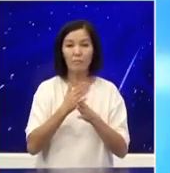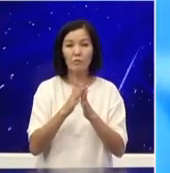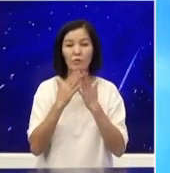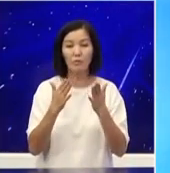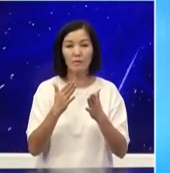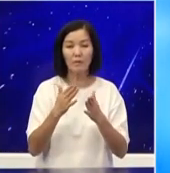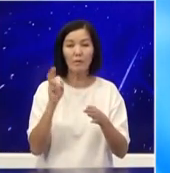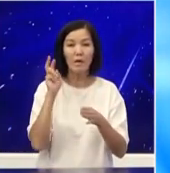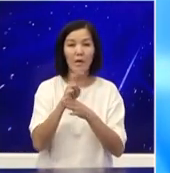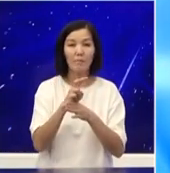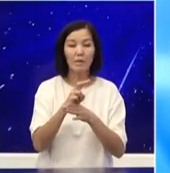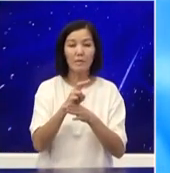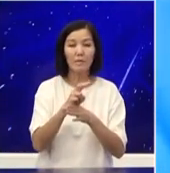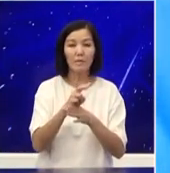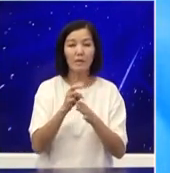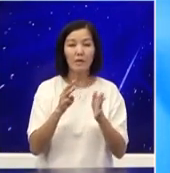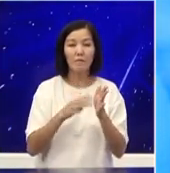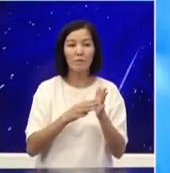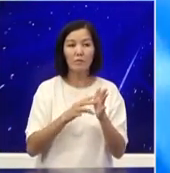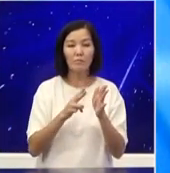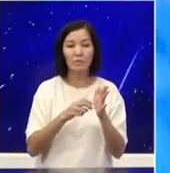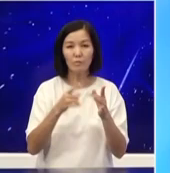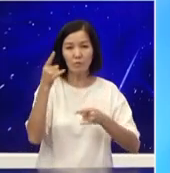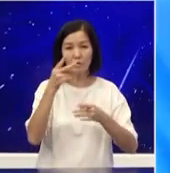принадлежностями могут обратиться на номер